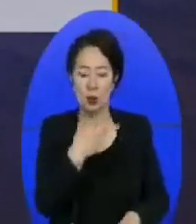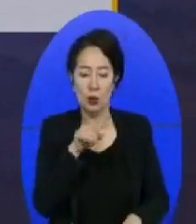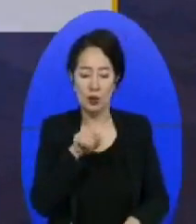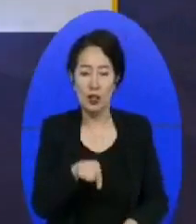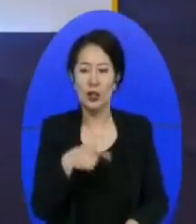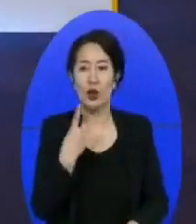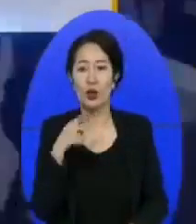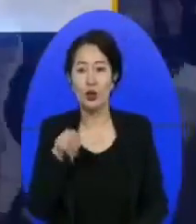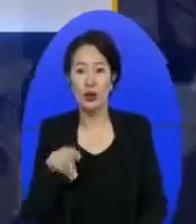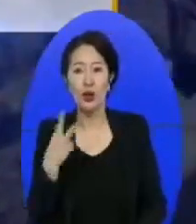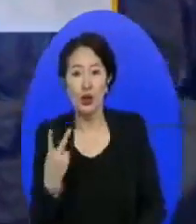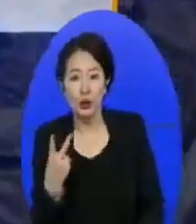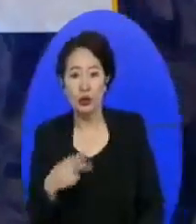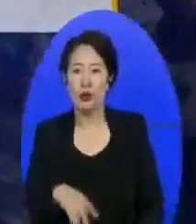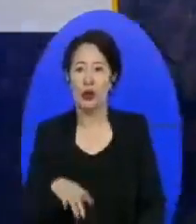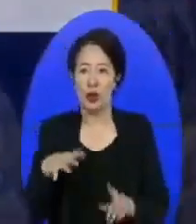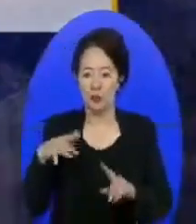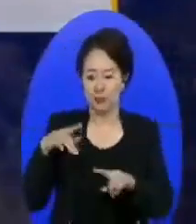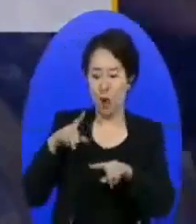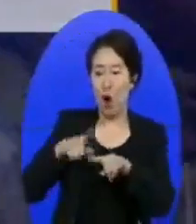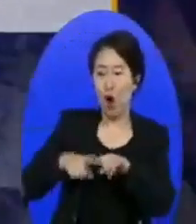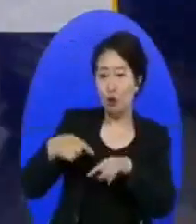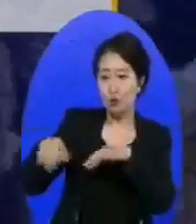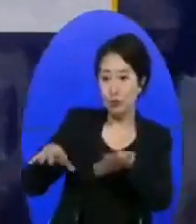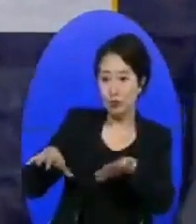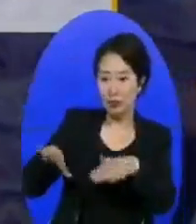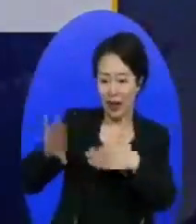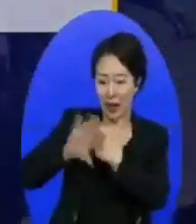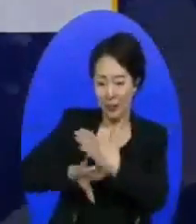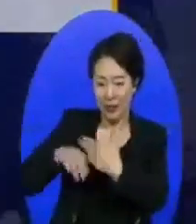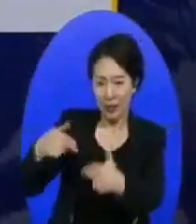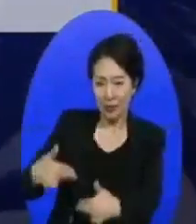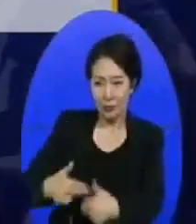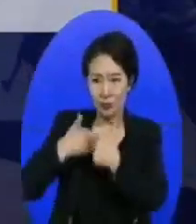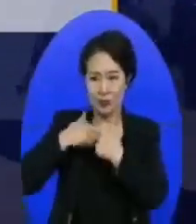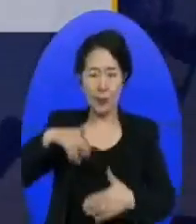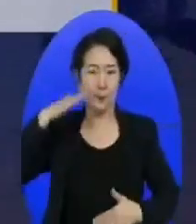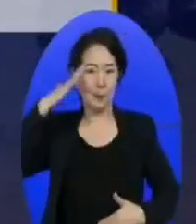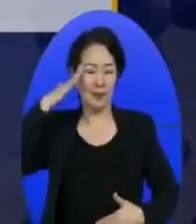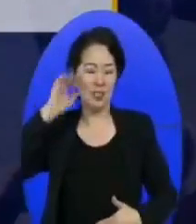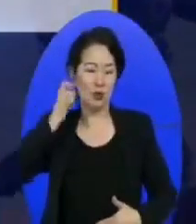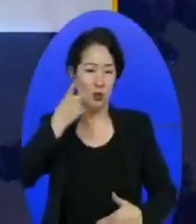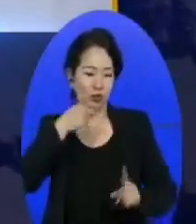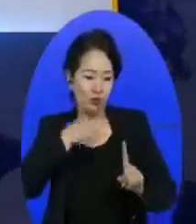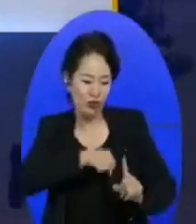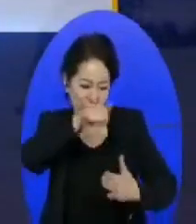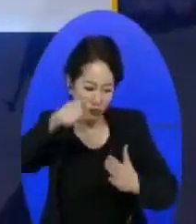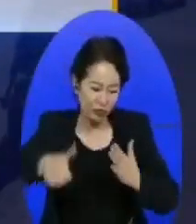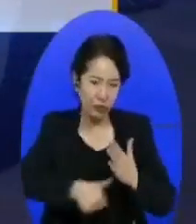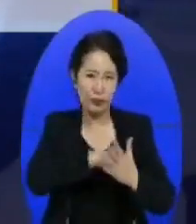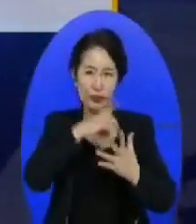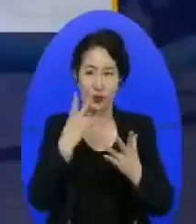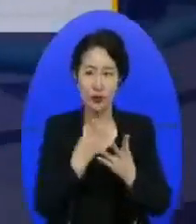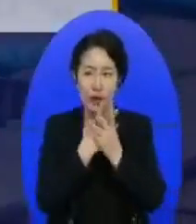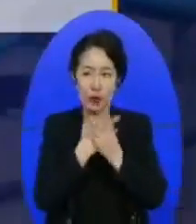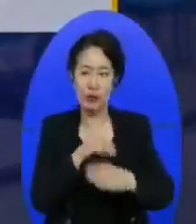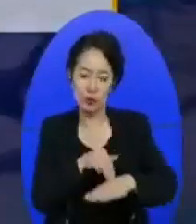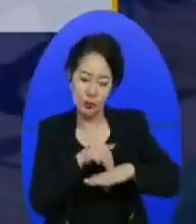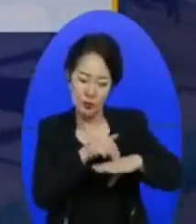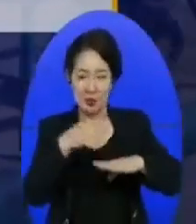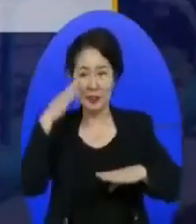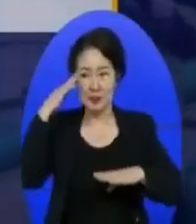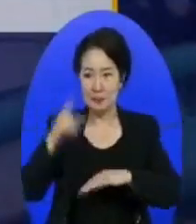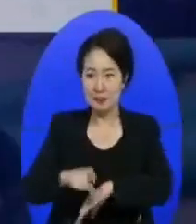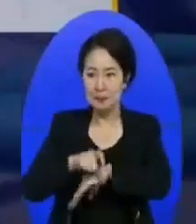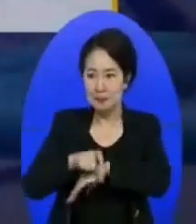3-1-2-2 орон нутгийн хамгаалалтад тулгуурласан батлан хамгаалах зэвсэгт хүчний нэгдмэл тогтолцоог төлөвшүүлж зэвсэгт хүчний мэрэгжлийн